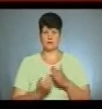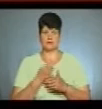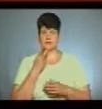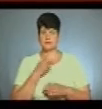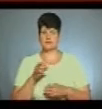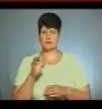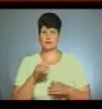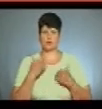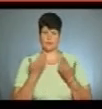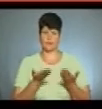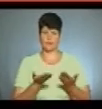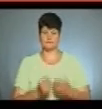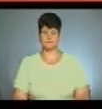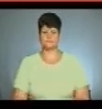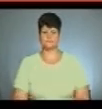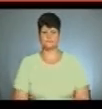таке.